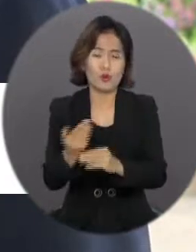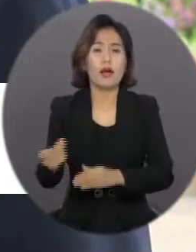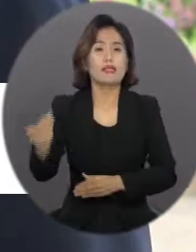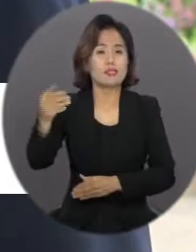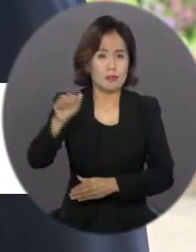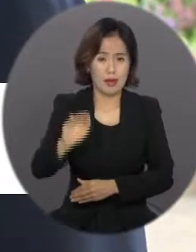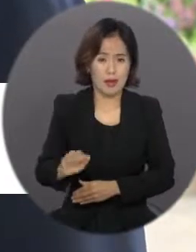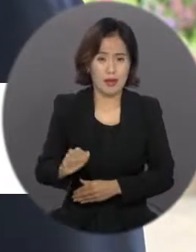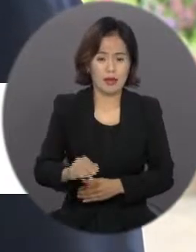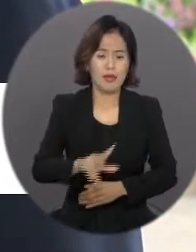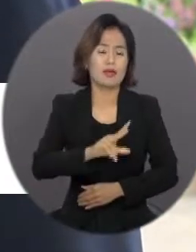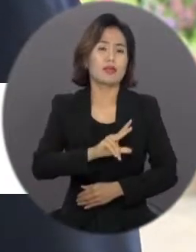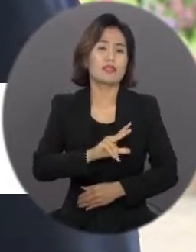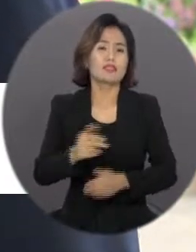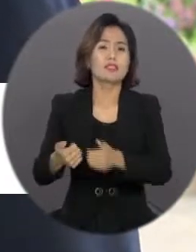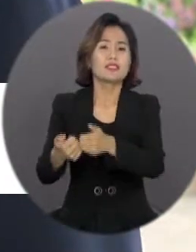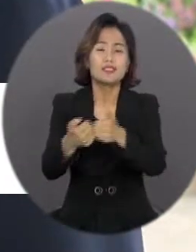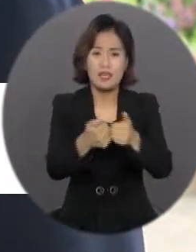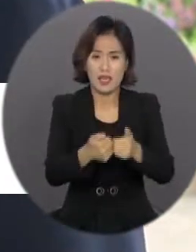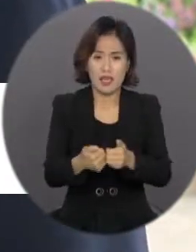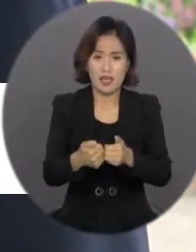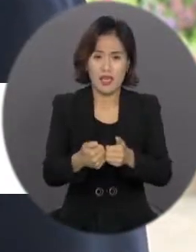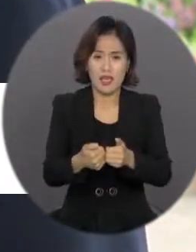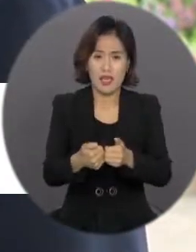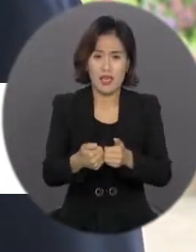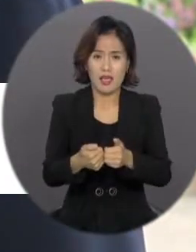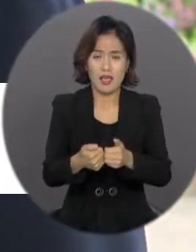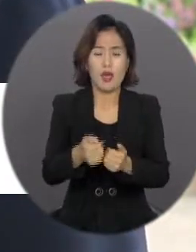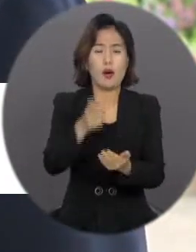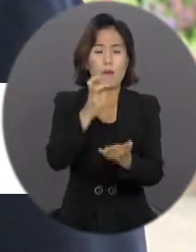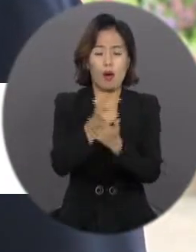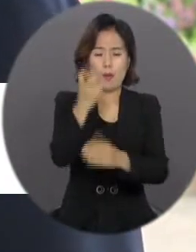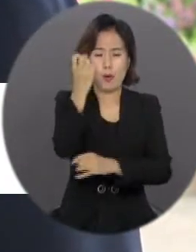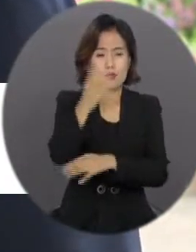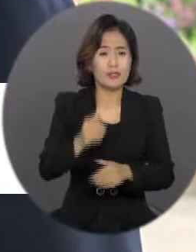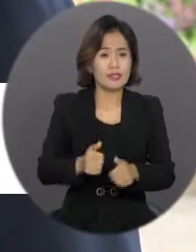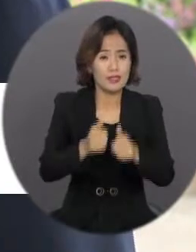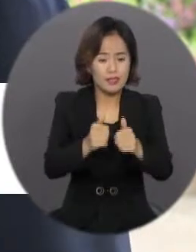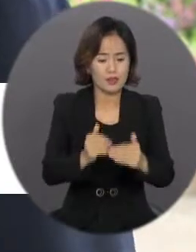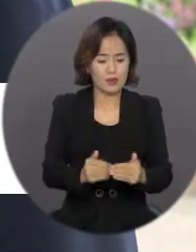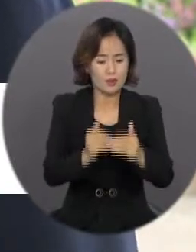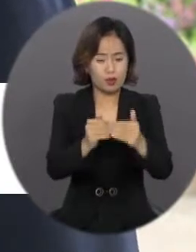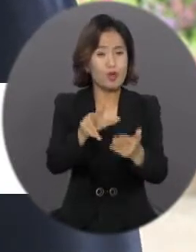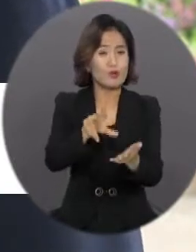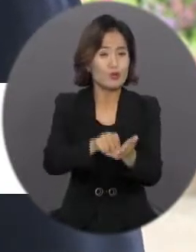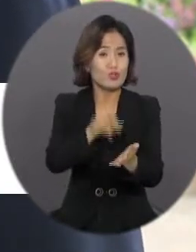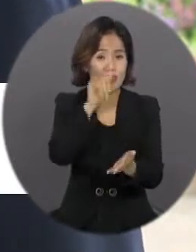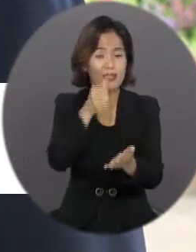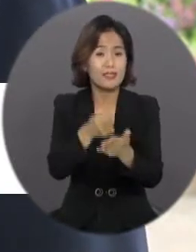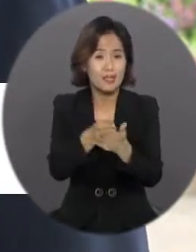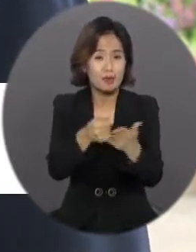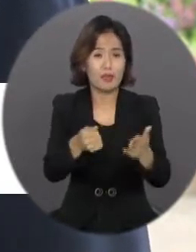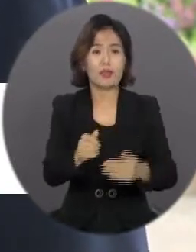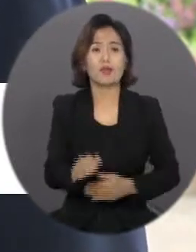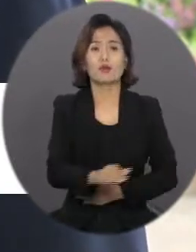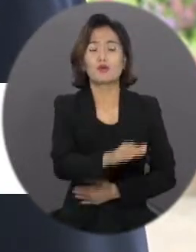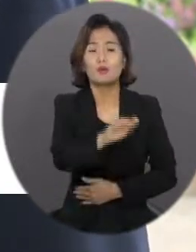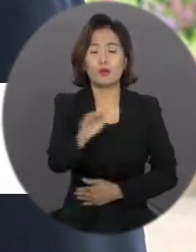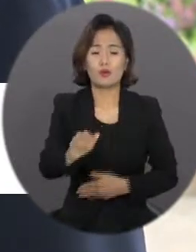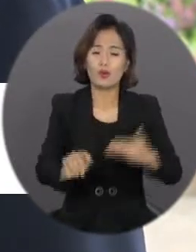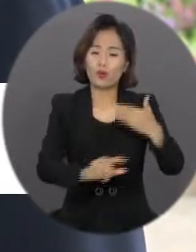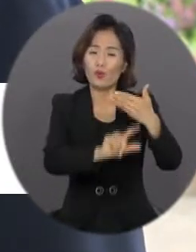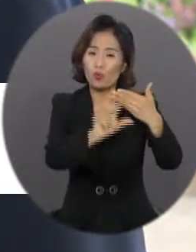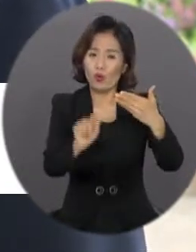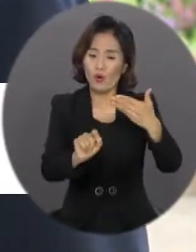그러나 의회의 백과 원칙에 의하는 절차상의 문제가 있기 때문에 저희들은